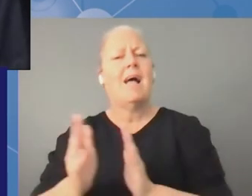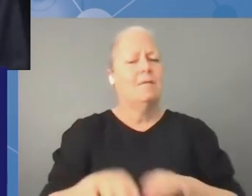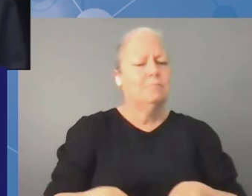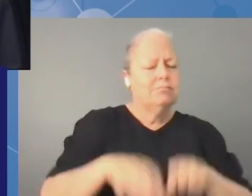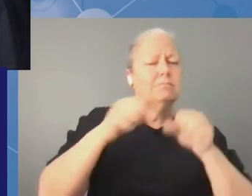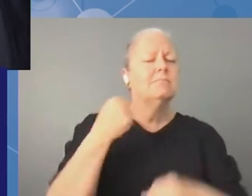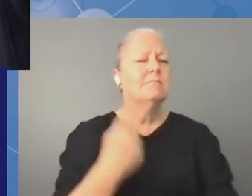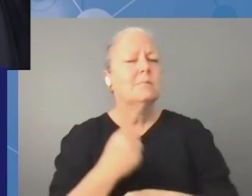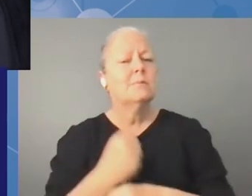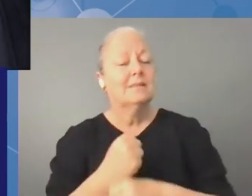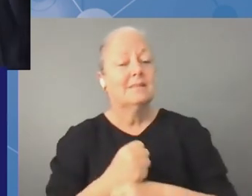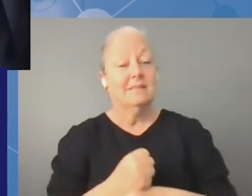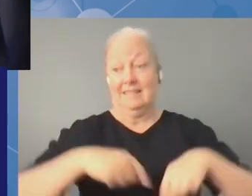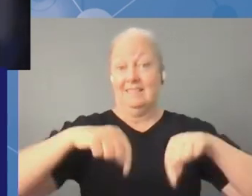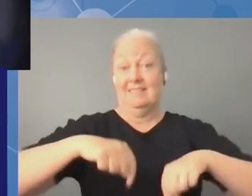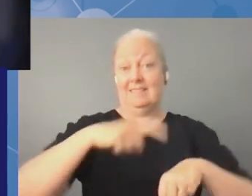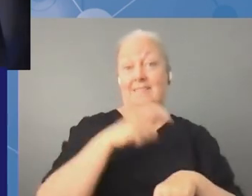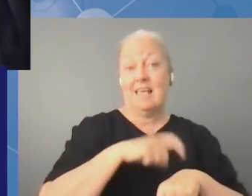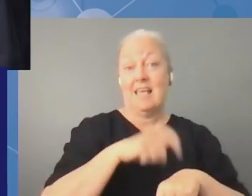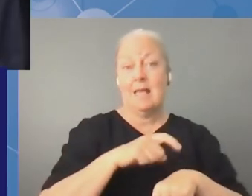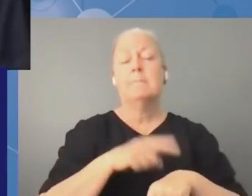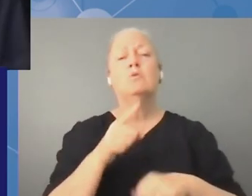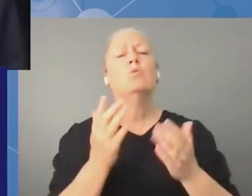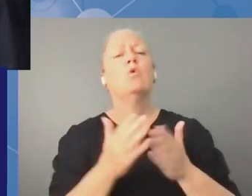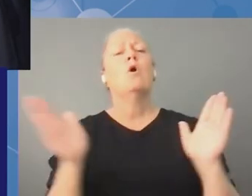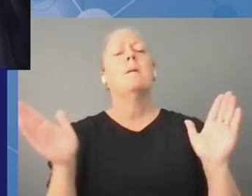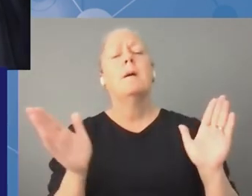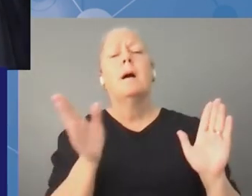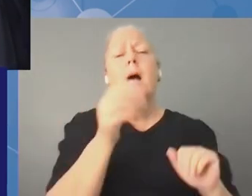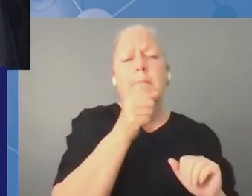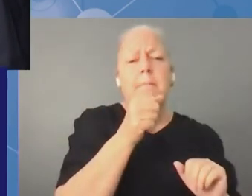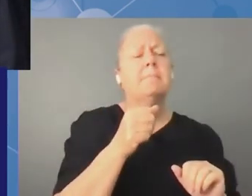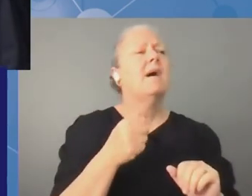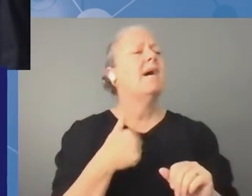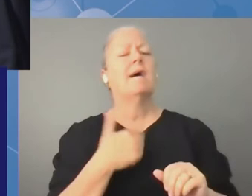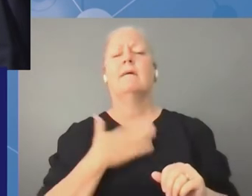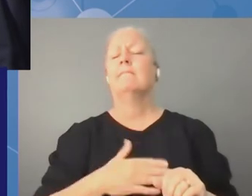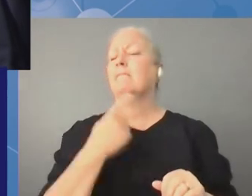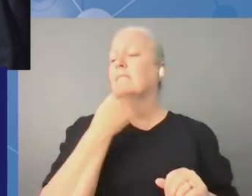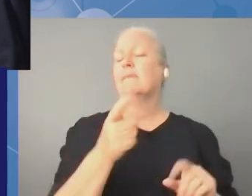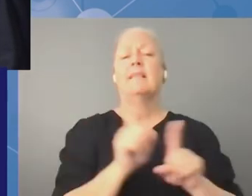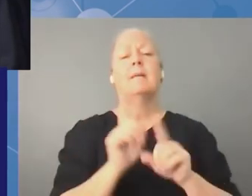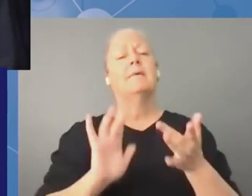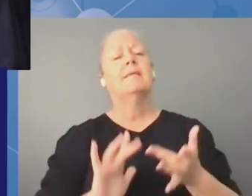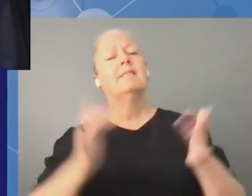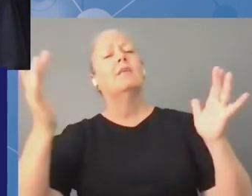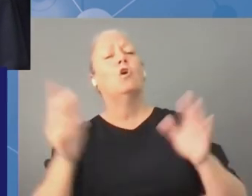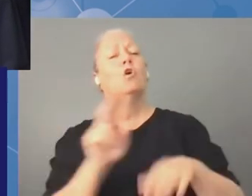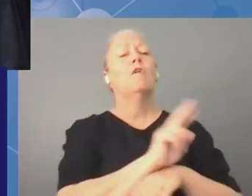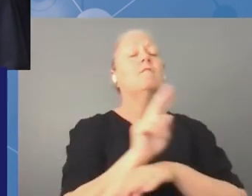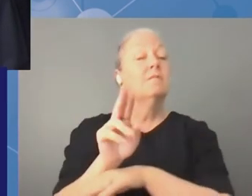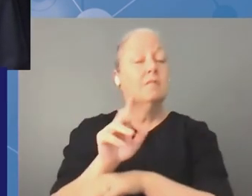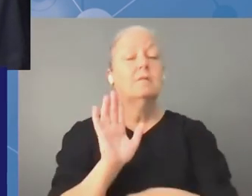فيها أن نتكلم عن حوكمة الإنترنت، كما أشكر المنظمين.